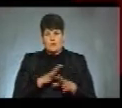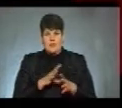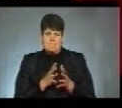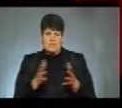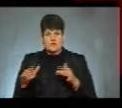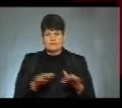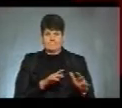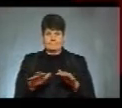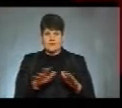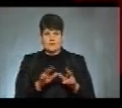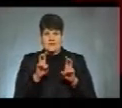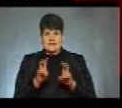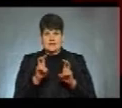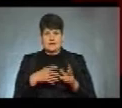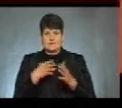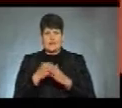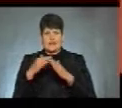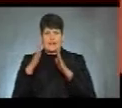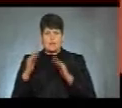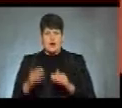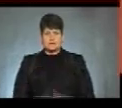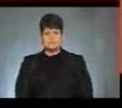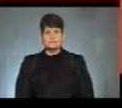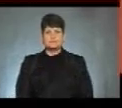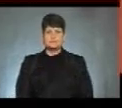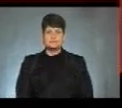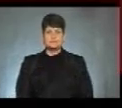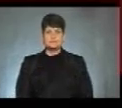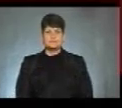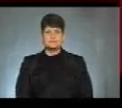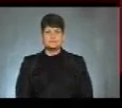щоб гравці не засиджувалися по своїх таборах.